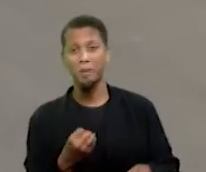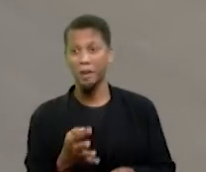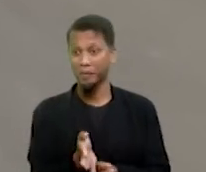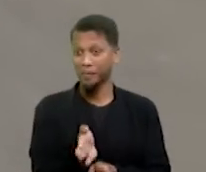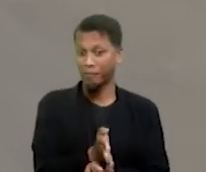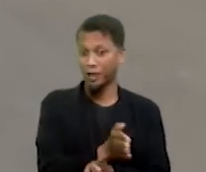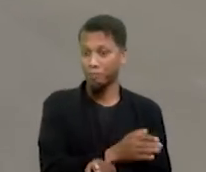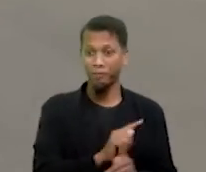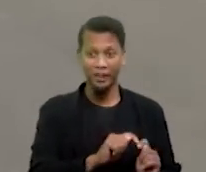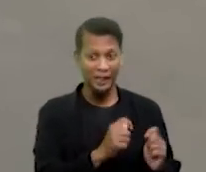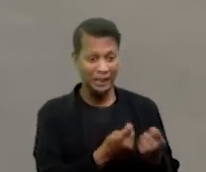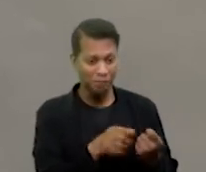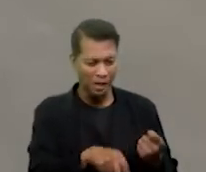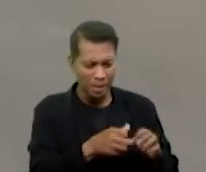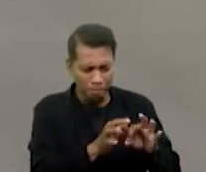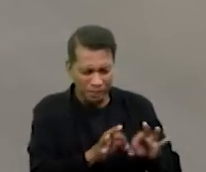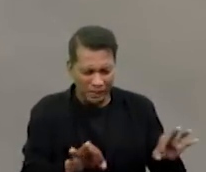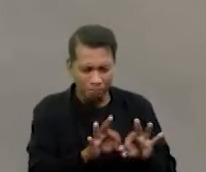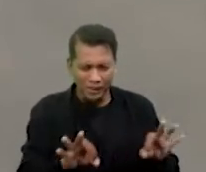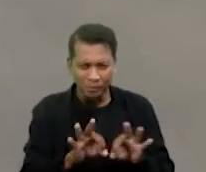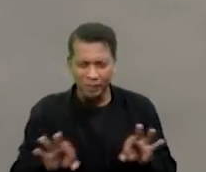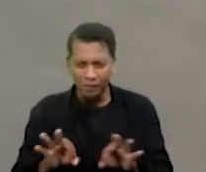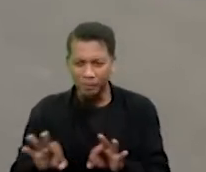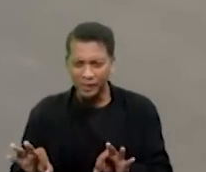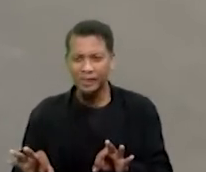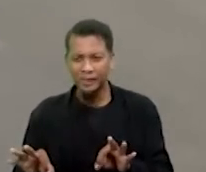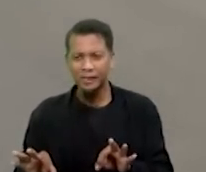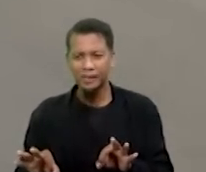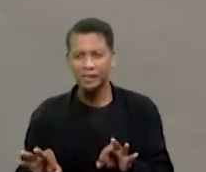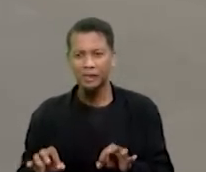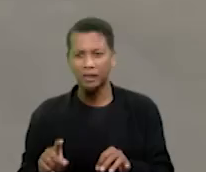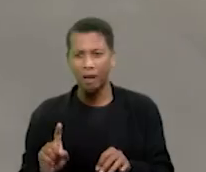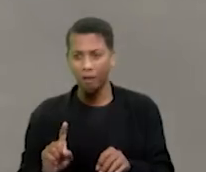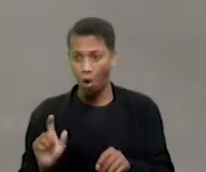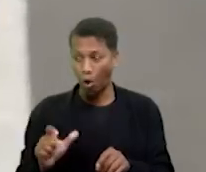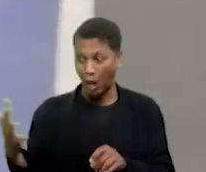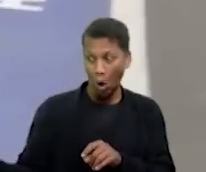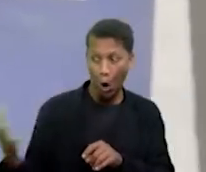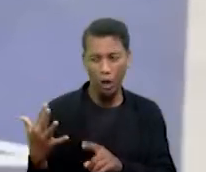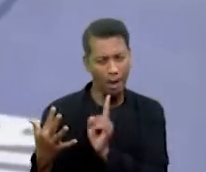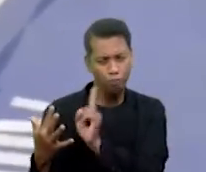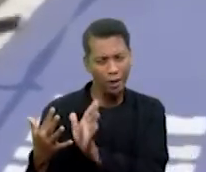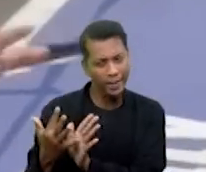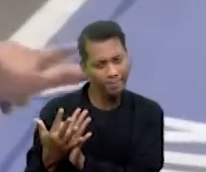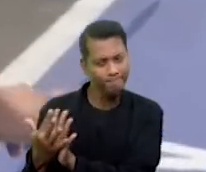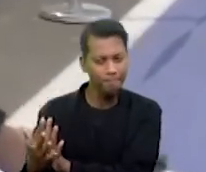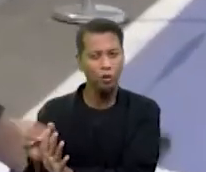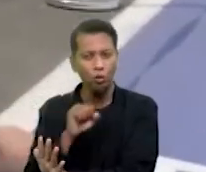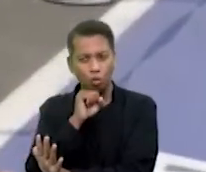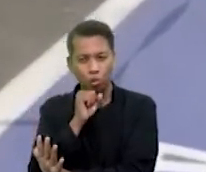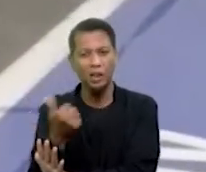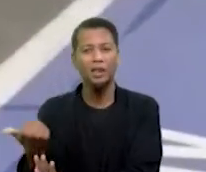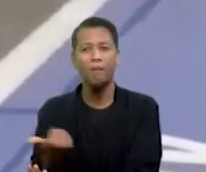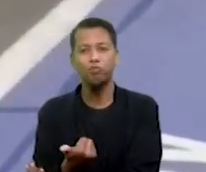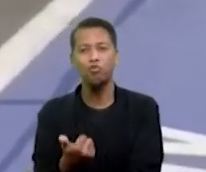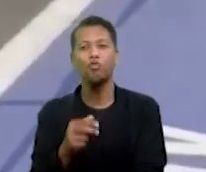ini membersihkan area ini dan tidak boleh ada yang berada di sini hingga nantinya tamu-tamu VIP